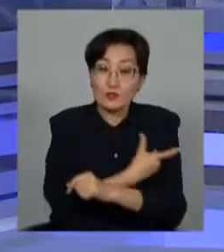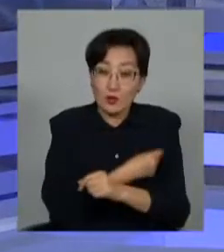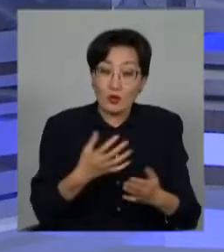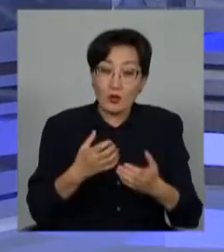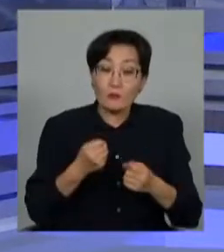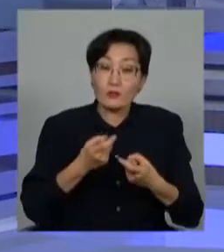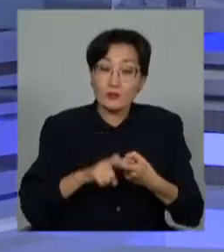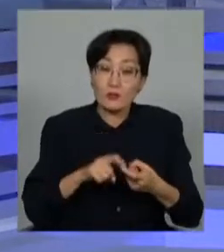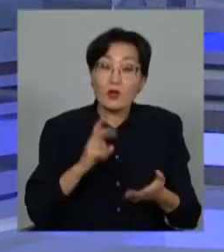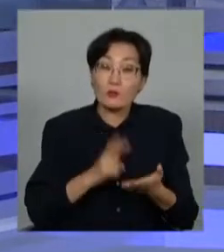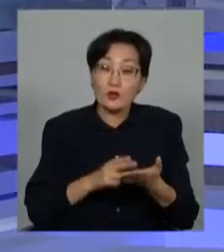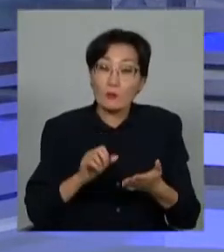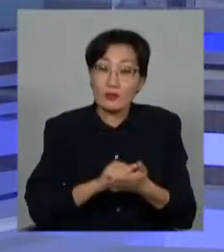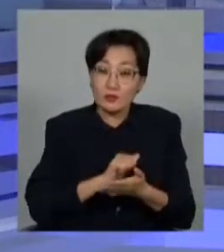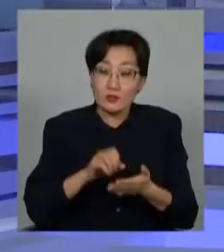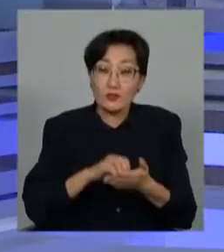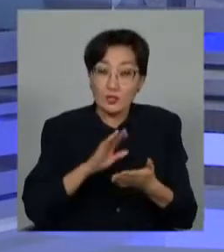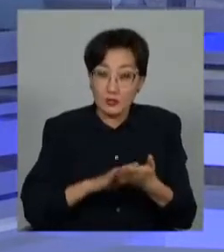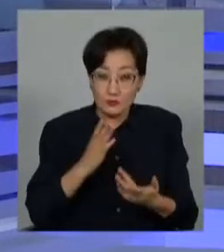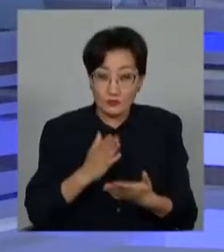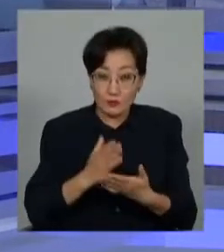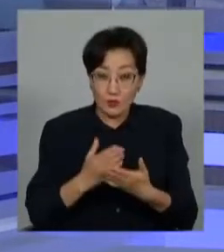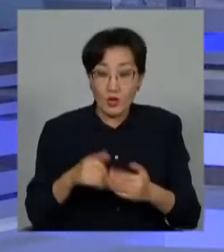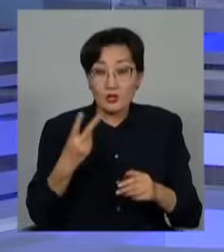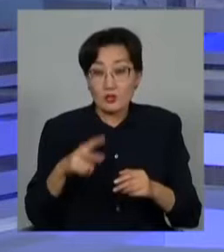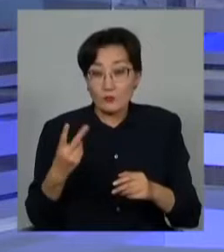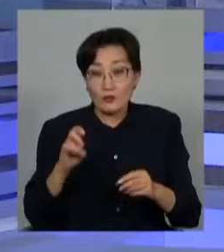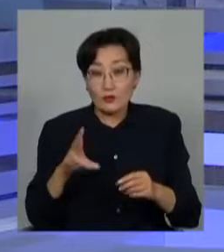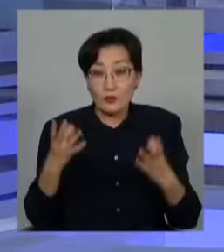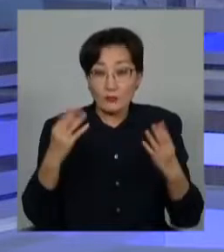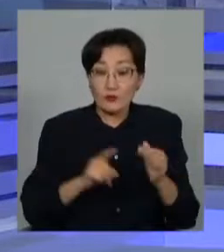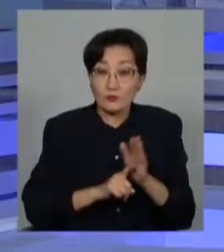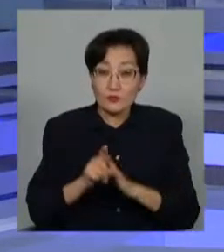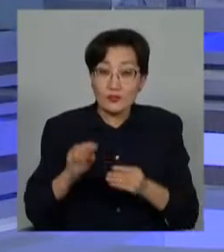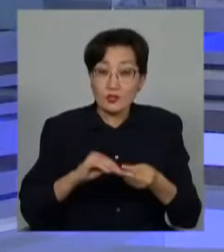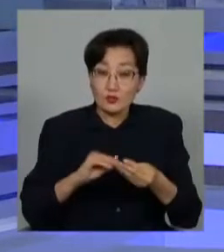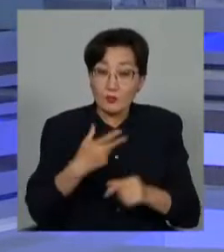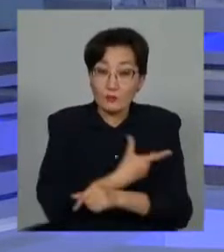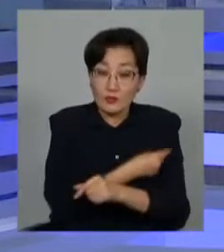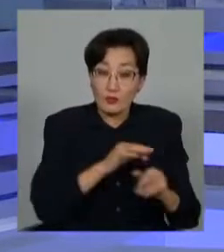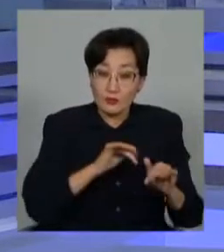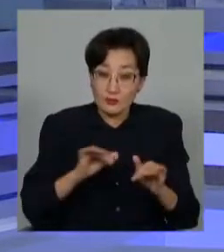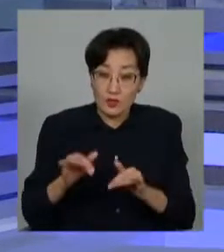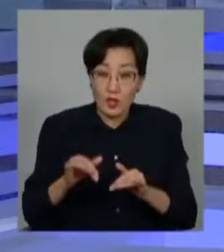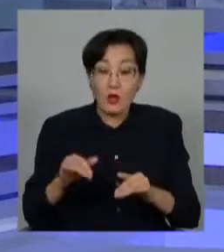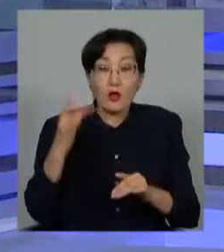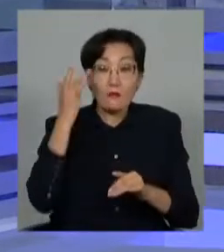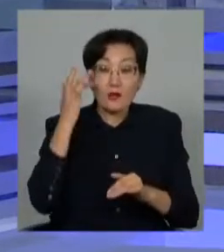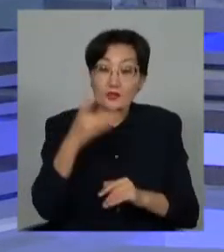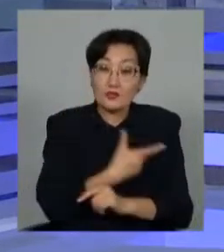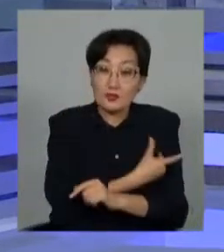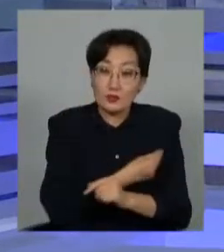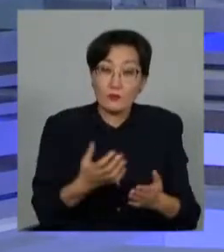алғаны туралы растайтын құжаттарын тіркеп жатыр екен. Ал 22-ші қарашада басталатын ревакциналау науқанында Pfizer екпесін